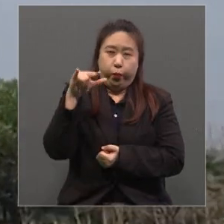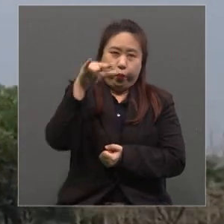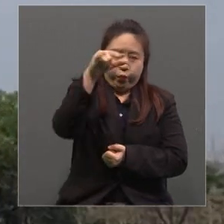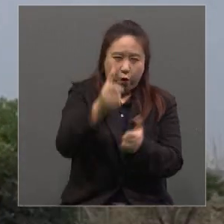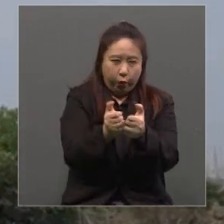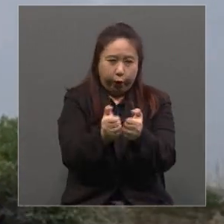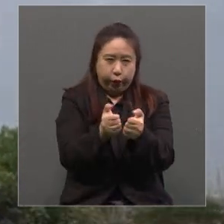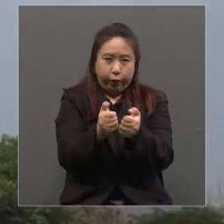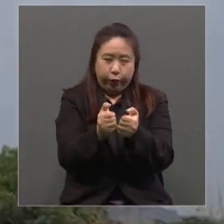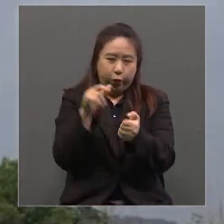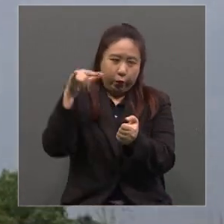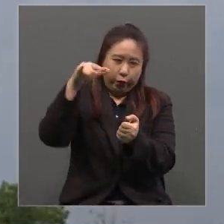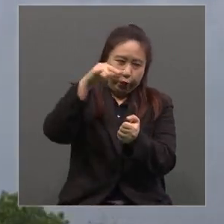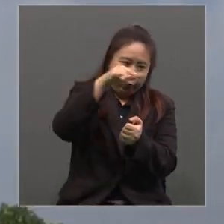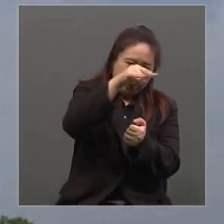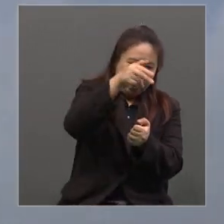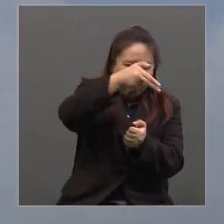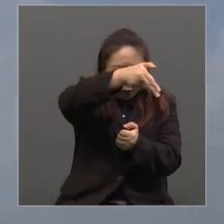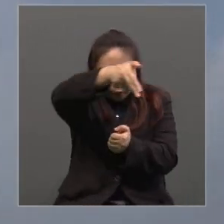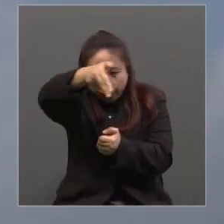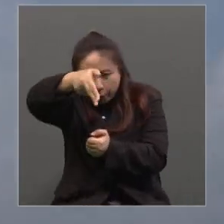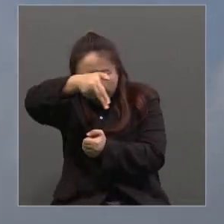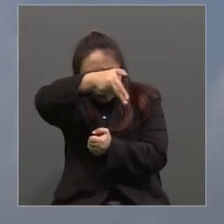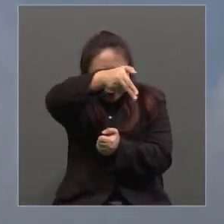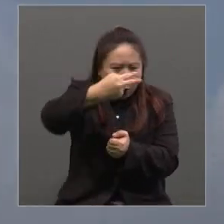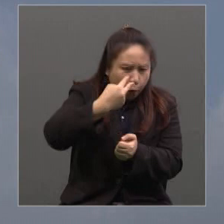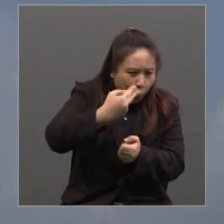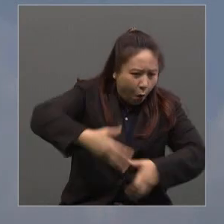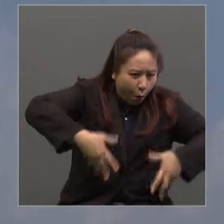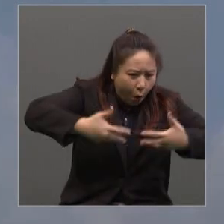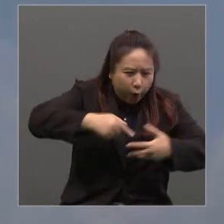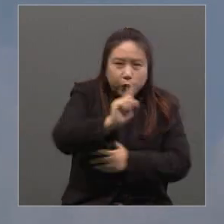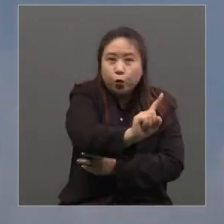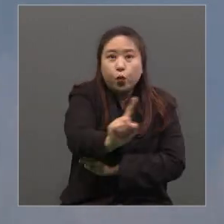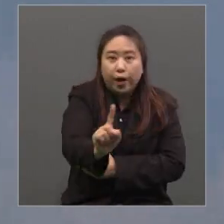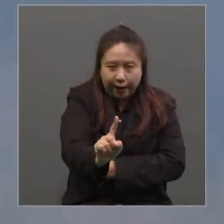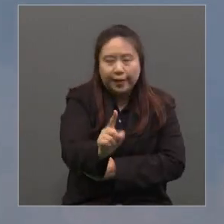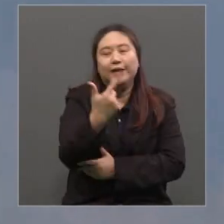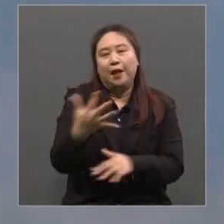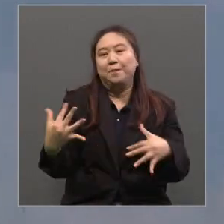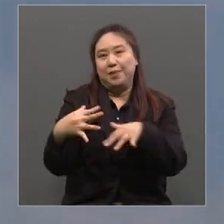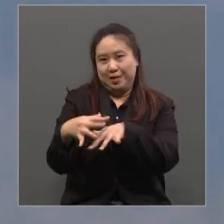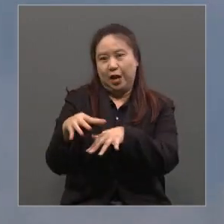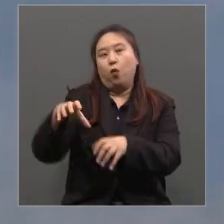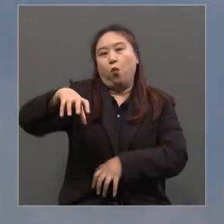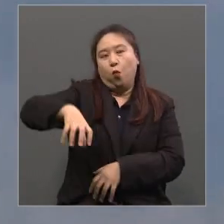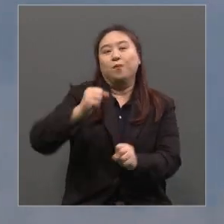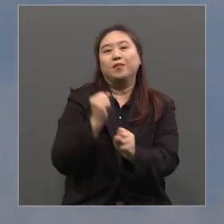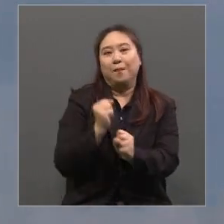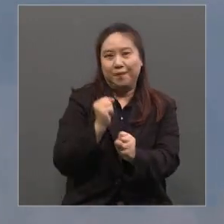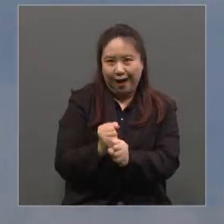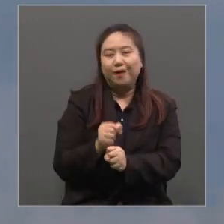ราจีนบุรีมาทำการสำรวจหาประจุความร้อนที่เกิดขึ้นเพื่อประสานกับหน่วยปฏิบัติการร่วมในการรับมือ